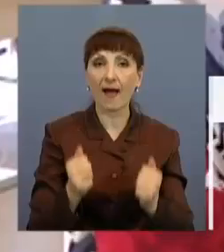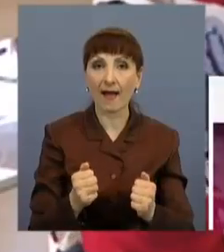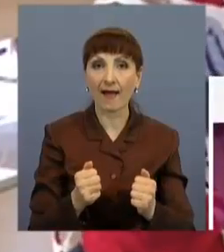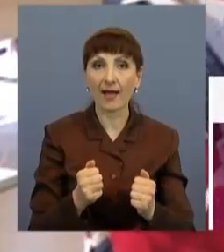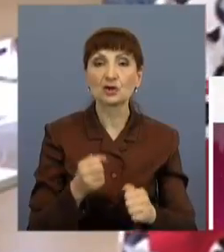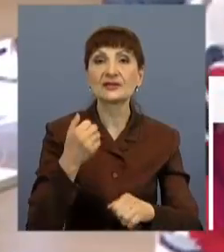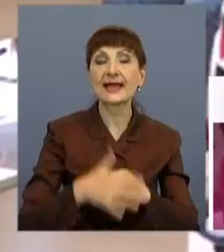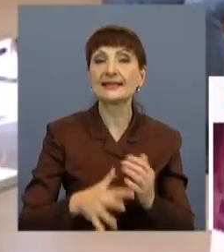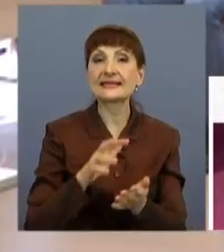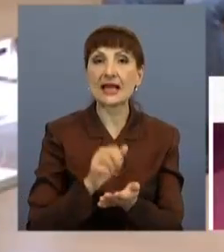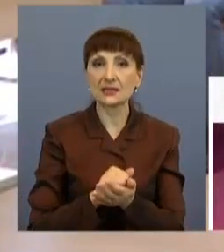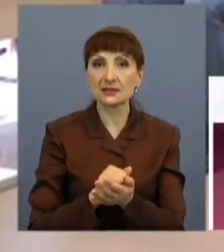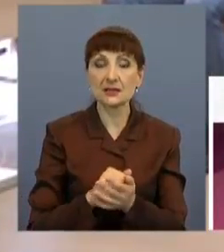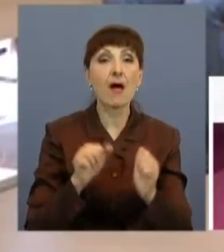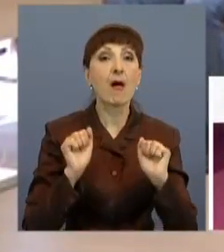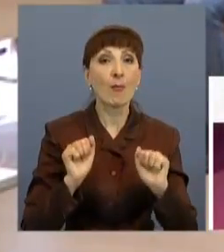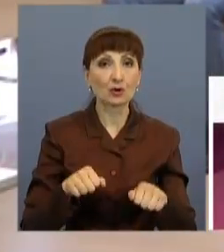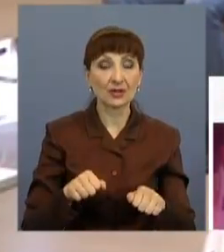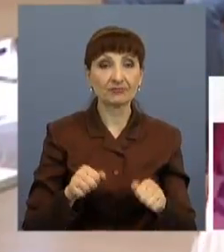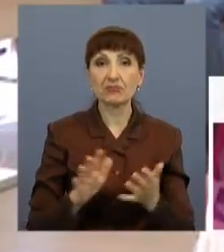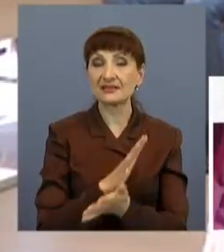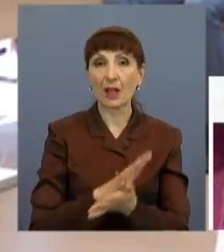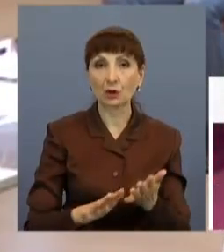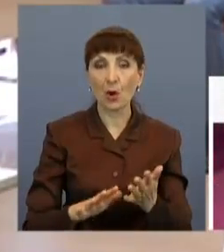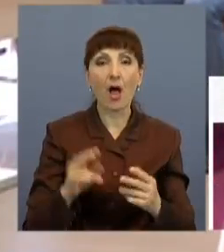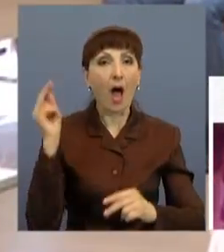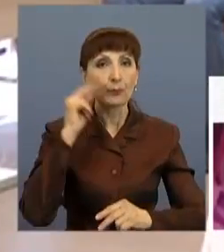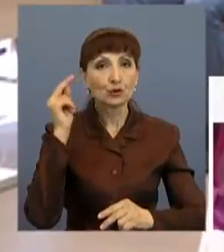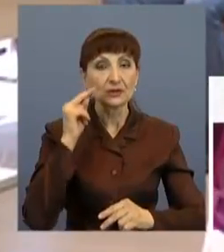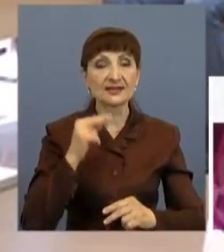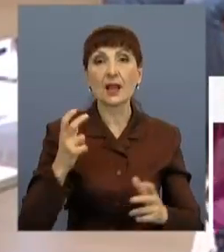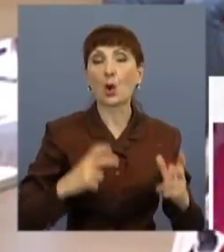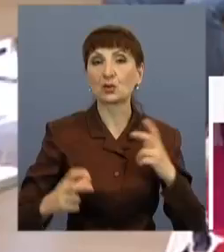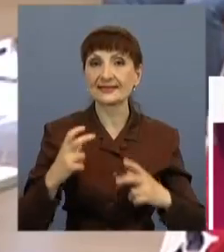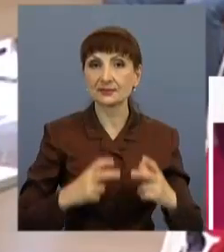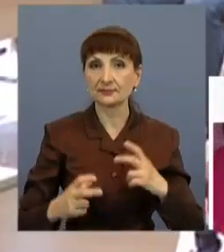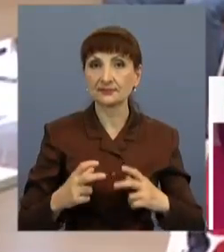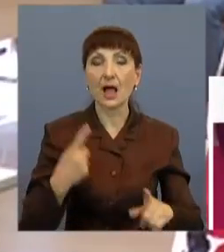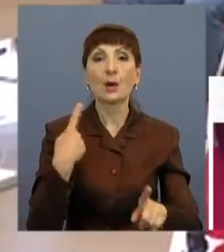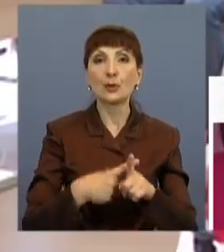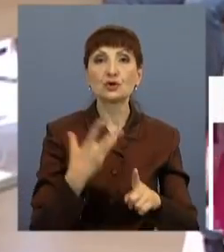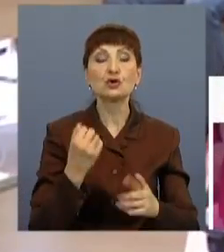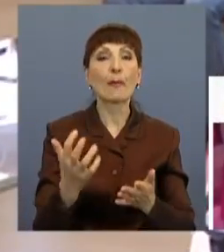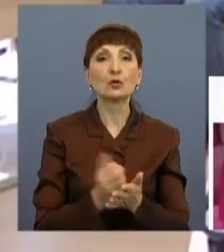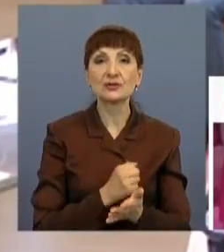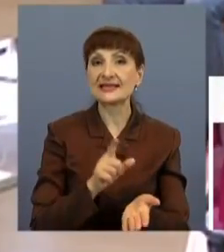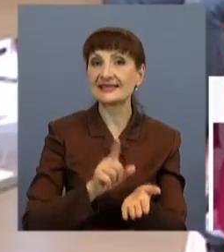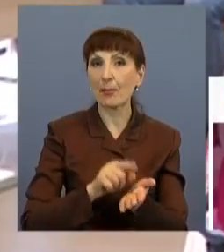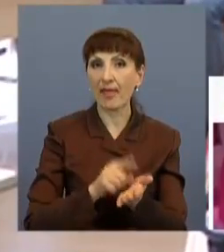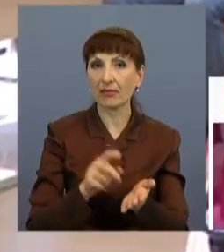центра занятости можно пойти абсолютно бесплатно обучиться на этих курсах, плюс еще получить